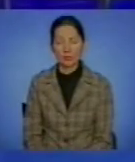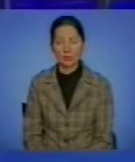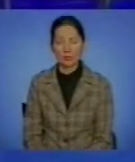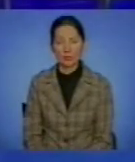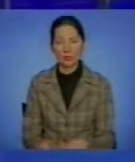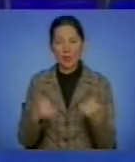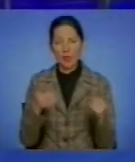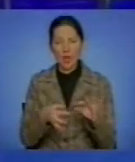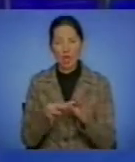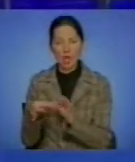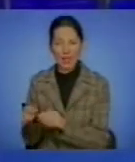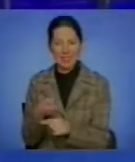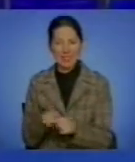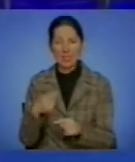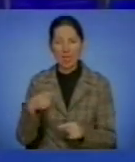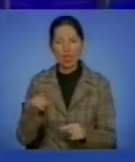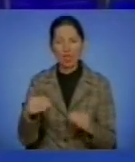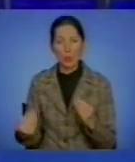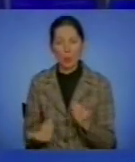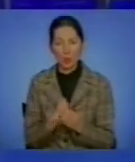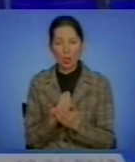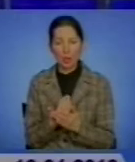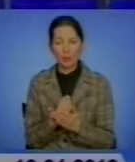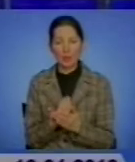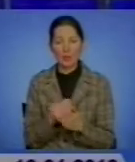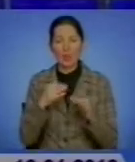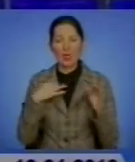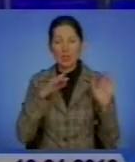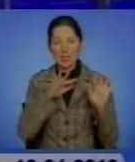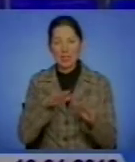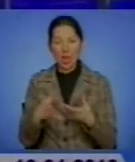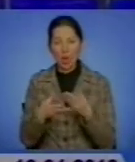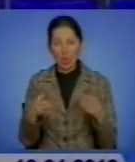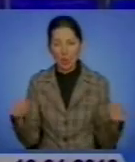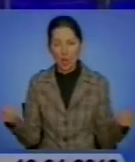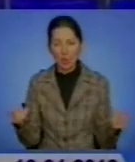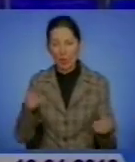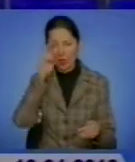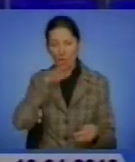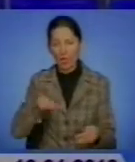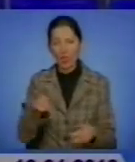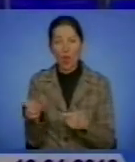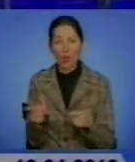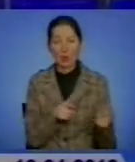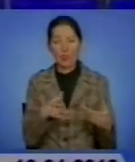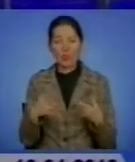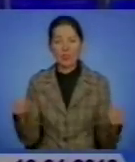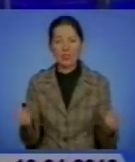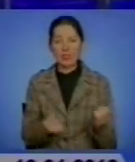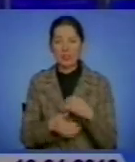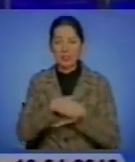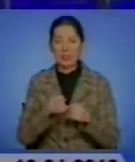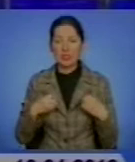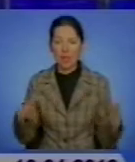А тепер докладніше про ці та інші події. Сніг розтанув і країна готується до весняних свят. Утім, вулиці після зими